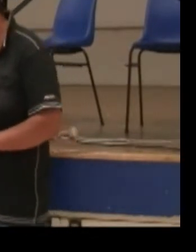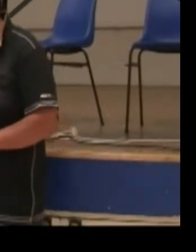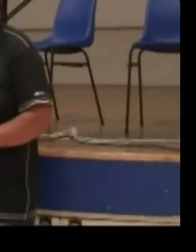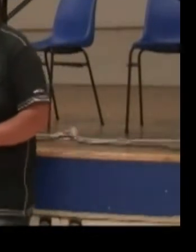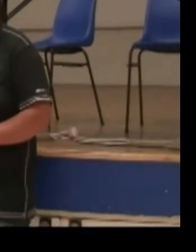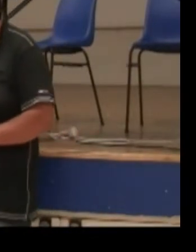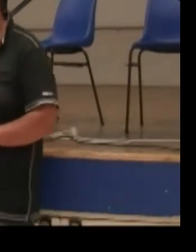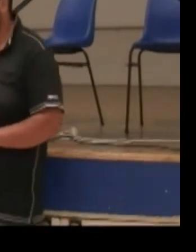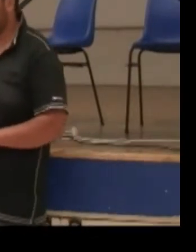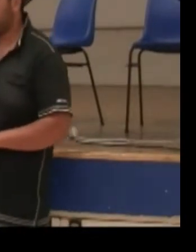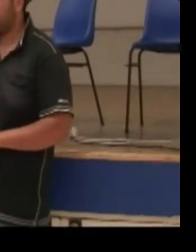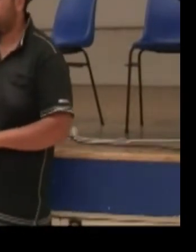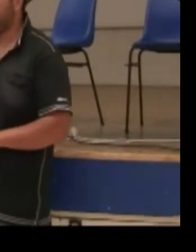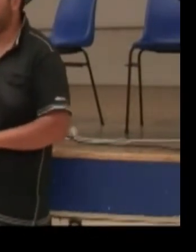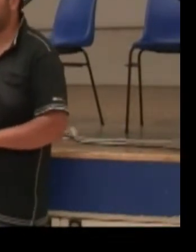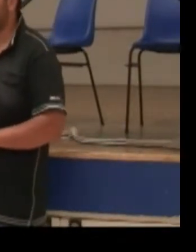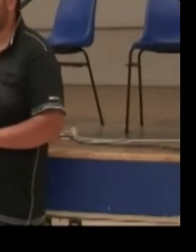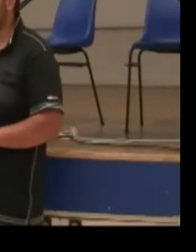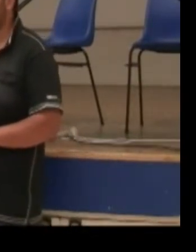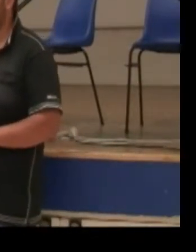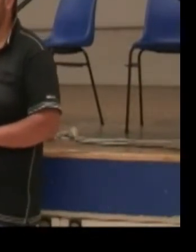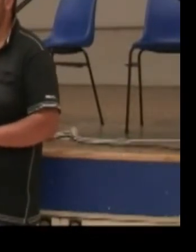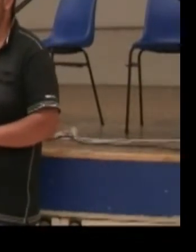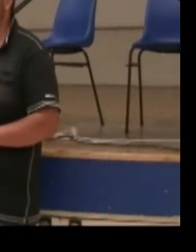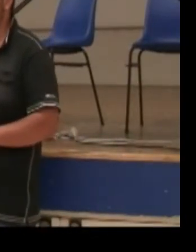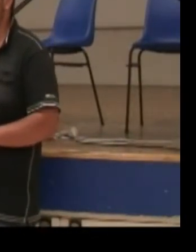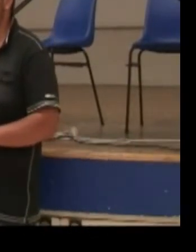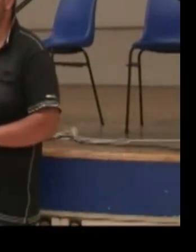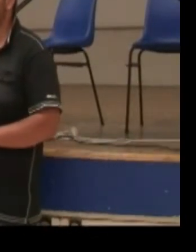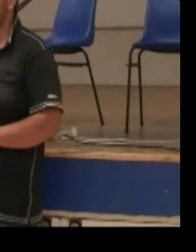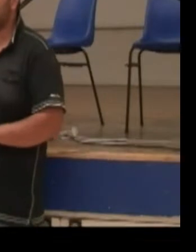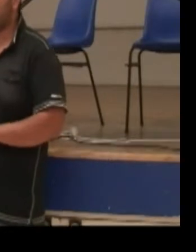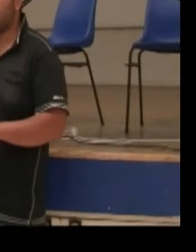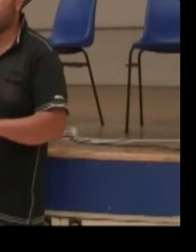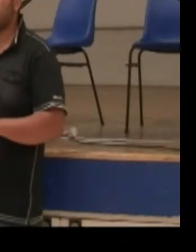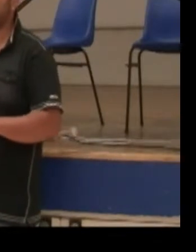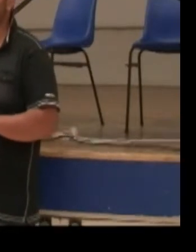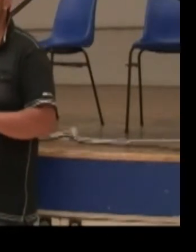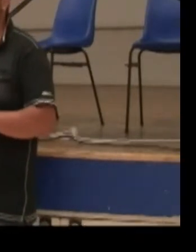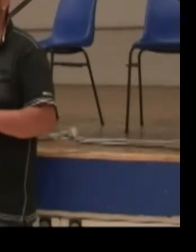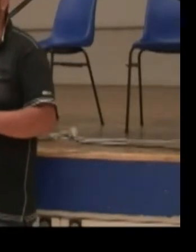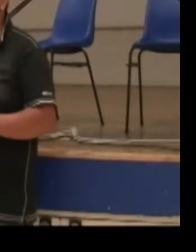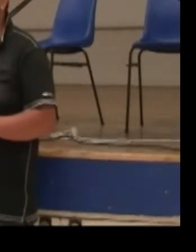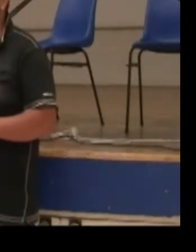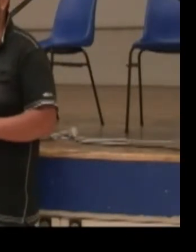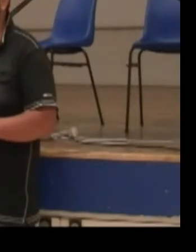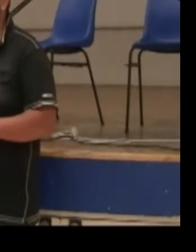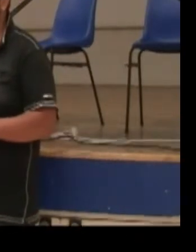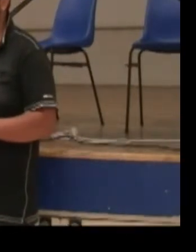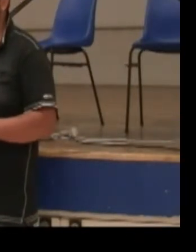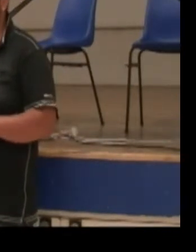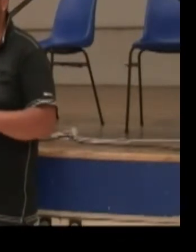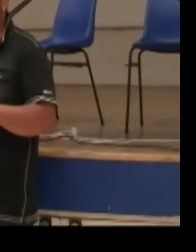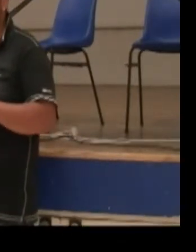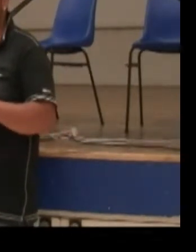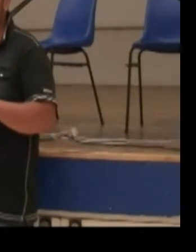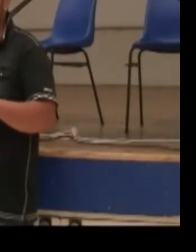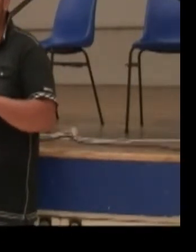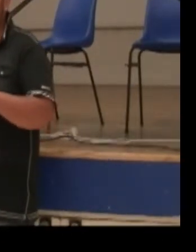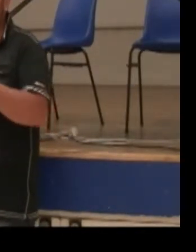C'est l'illusion. Voilà, c'est ça ce que je cherchais. Le mot clé, c'est illusoire. Tu penses c'est l'illusion en fait. Donc, Allah subhanahu wa ta'ala